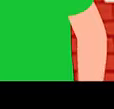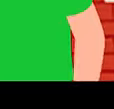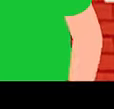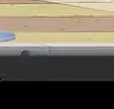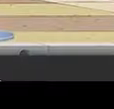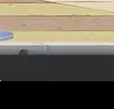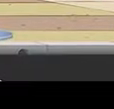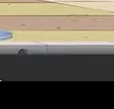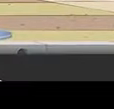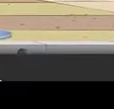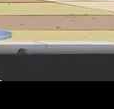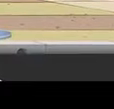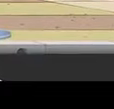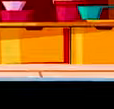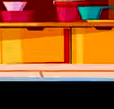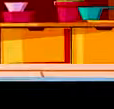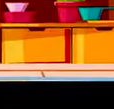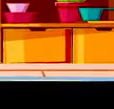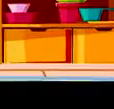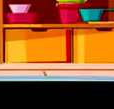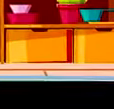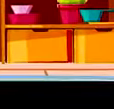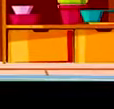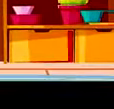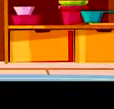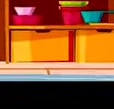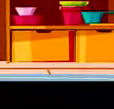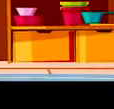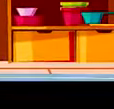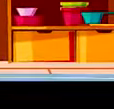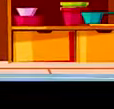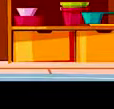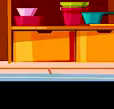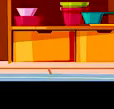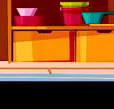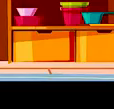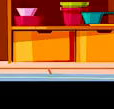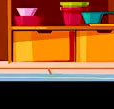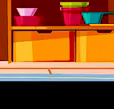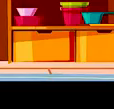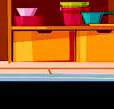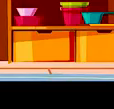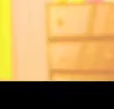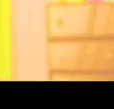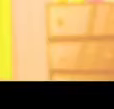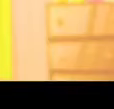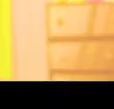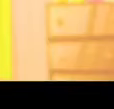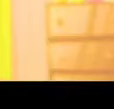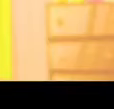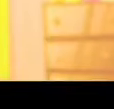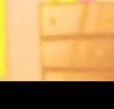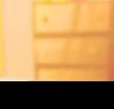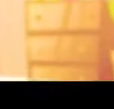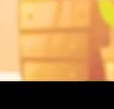дэмждэг нэгэн болно. Энэ бүхний эхлэл суурь нь 2-5 насанд бүрэлдэнэ. Орчин